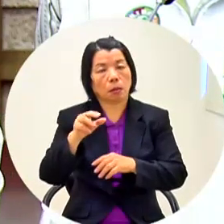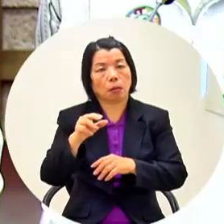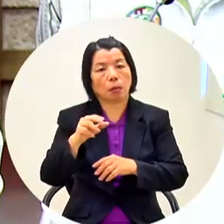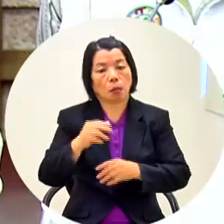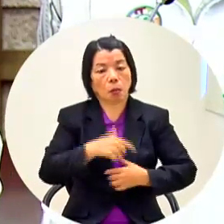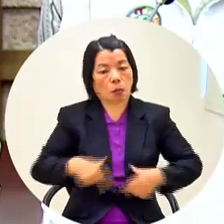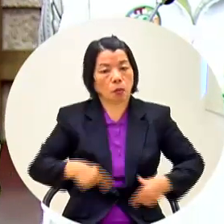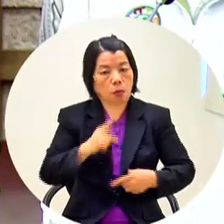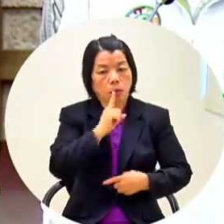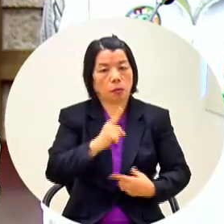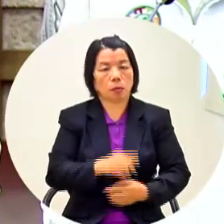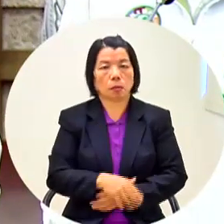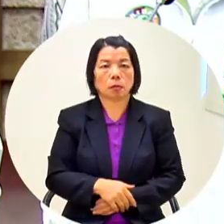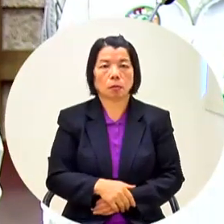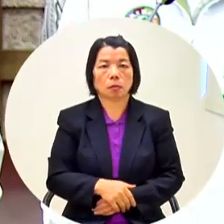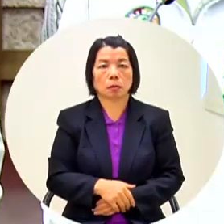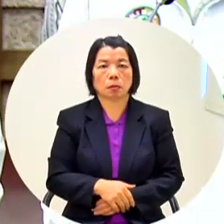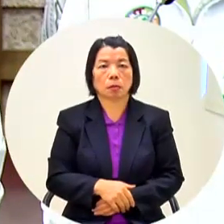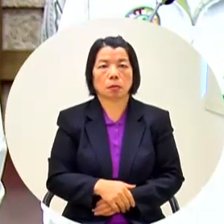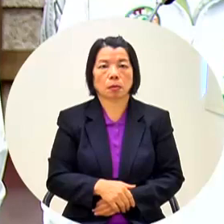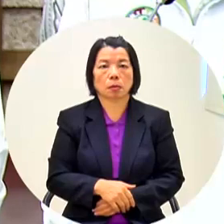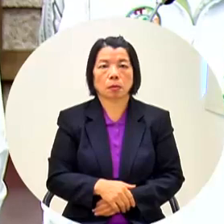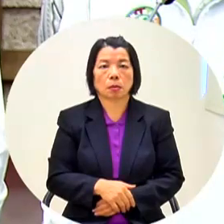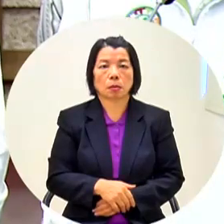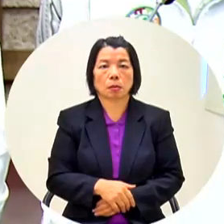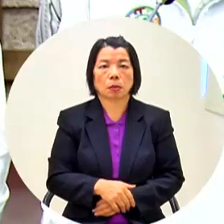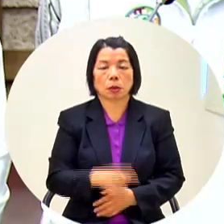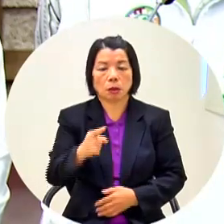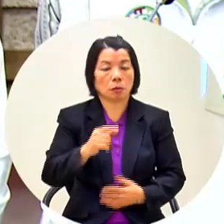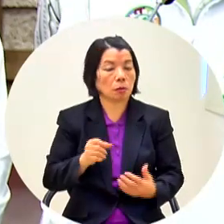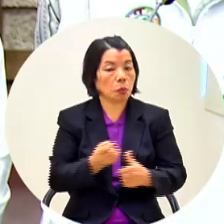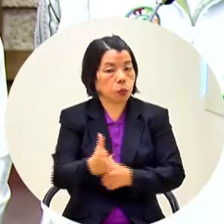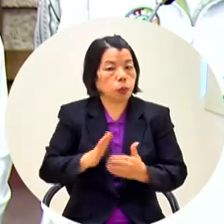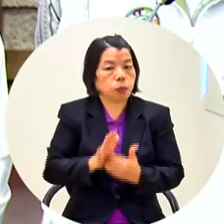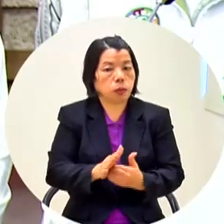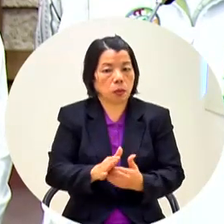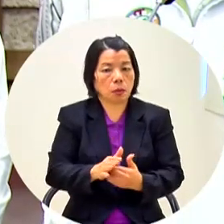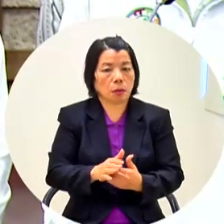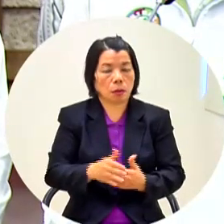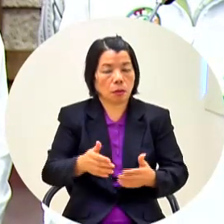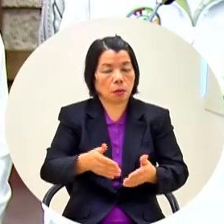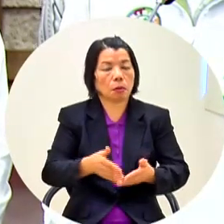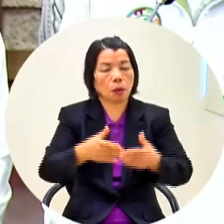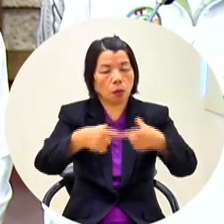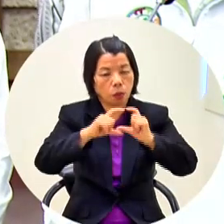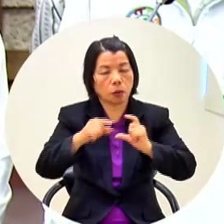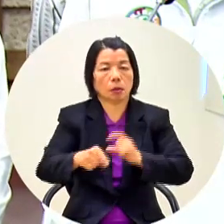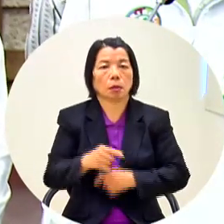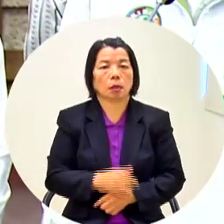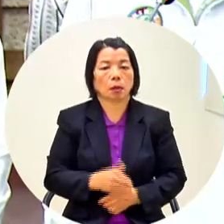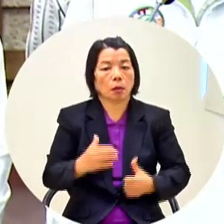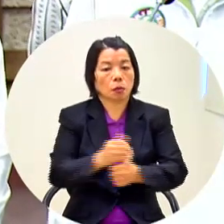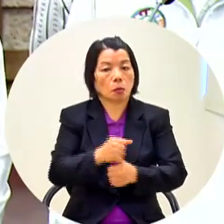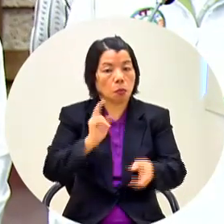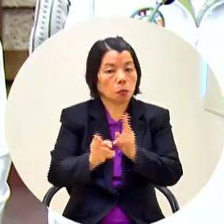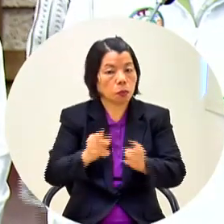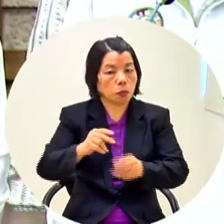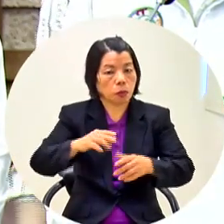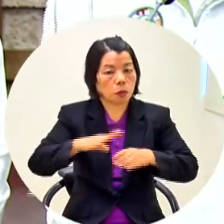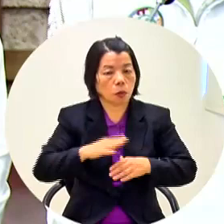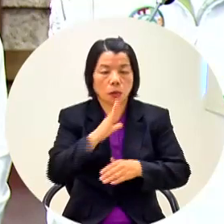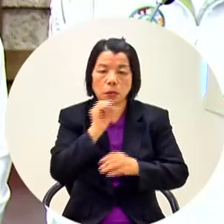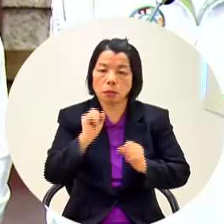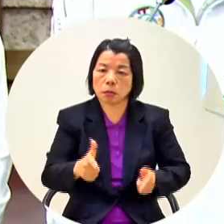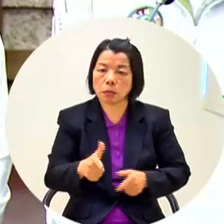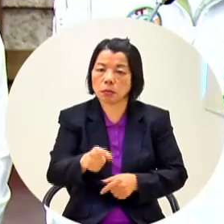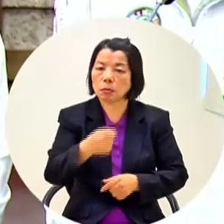他赶快回答？这防疫耶，要不要回答啦？总指挥官，你要不要回答？你到底知不知